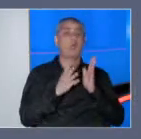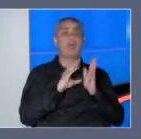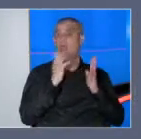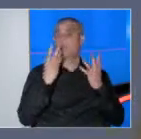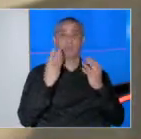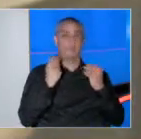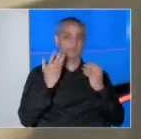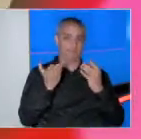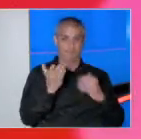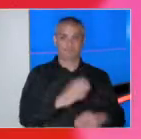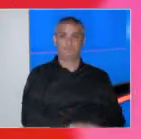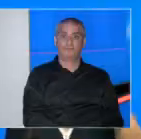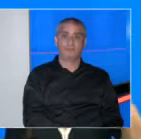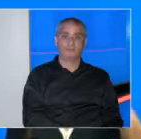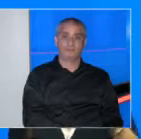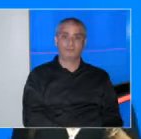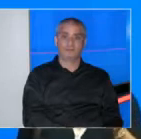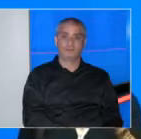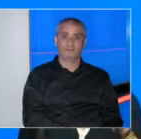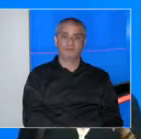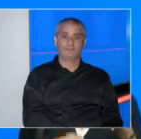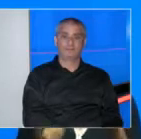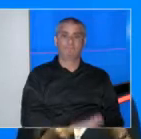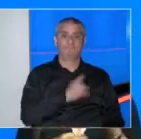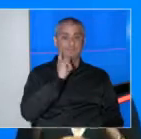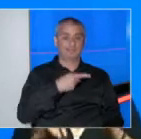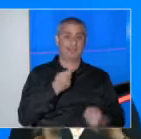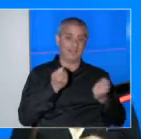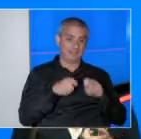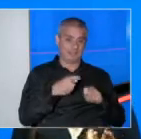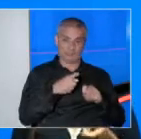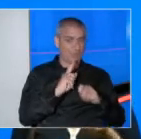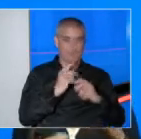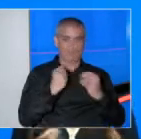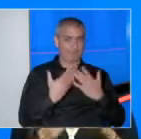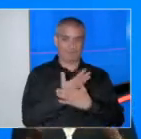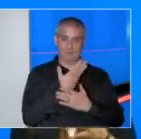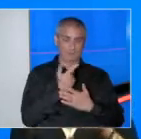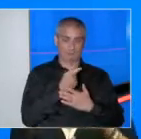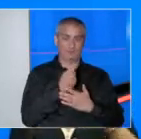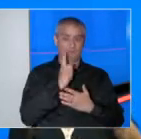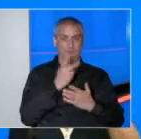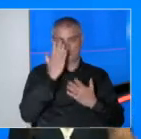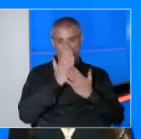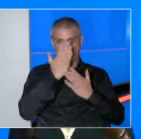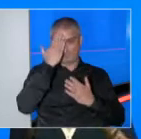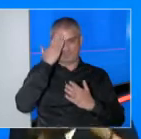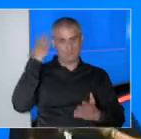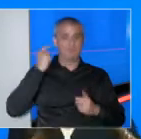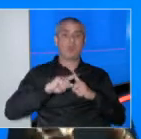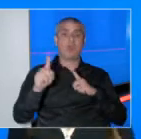הכי הרבה. הנה. את הדברים שצריך לסגור, כאמור, אלה לא דברים חדשים, יש עתיד מכירים אותם במשך חודש